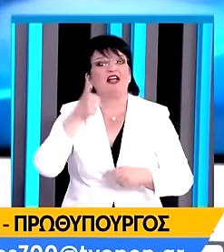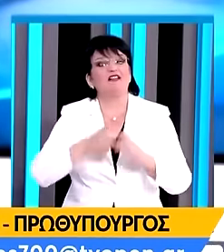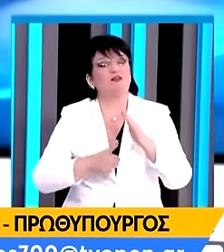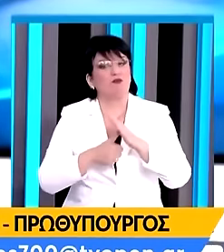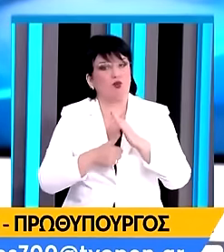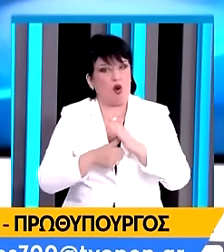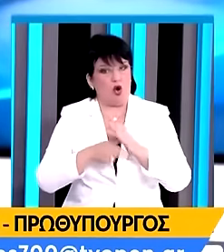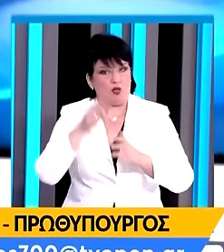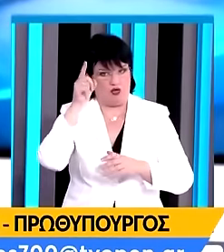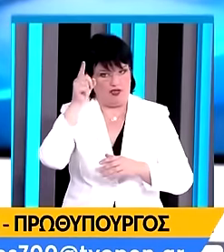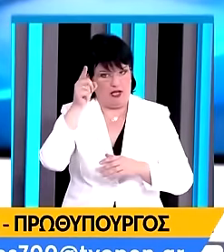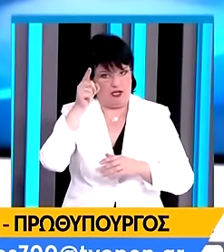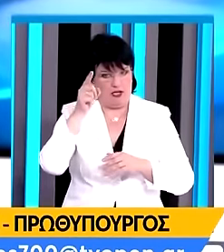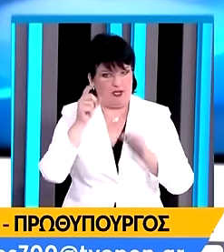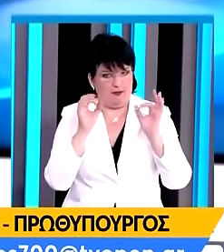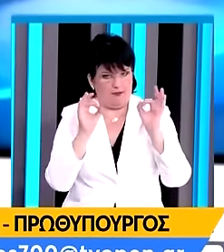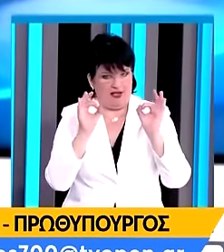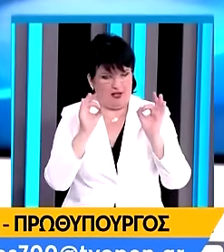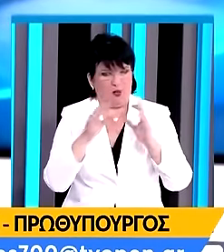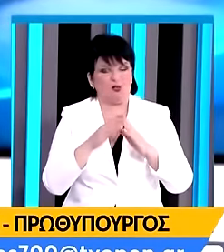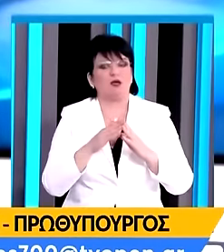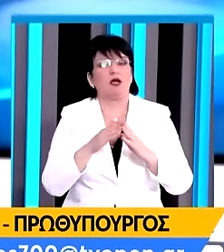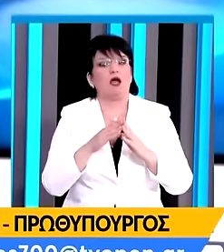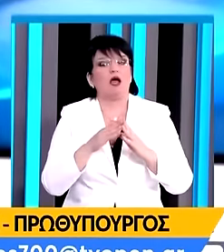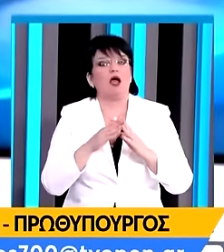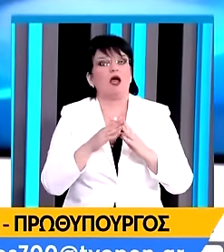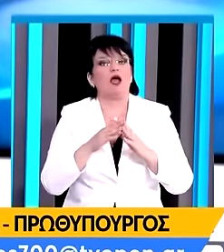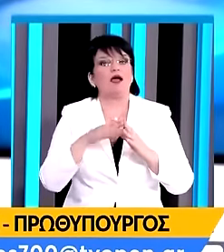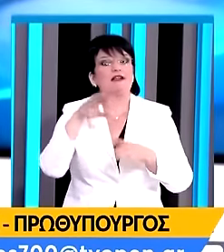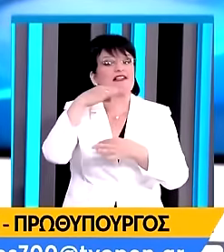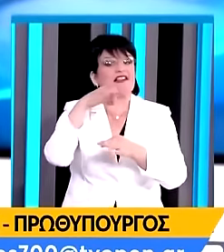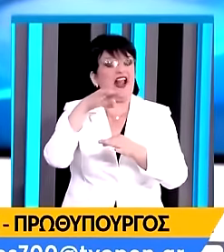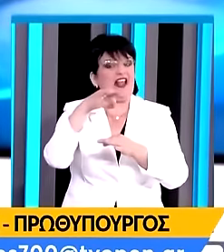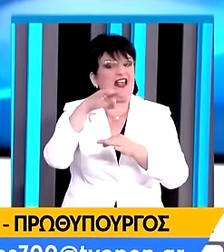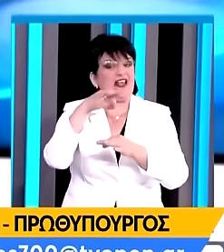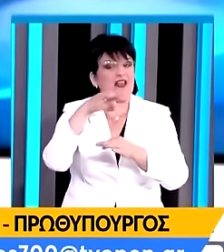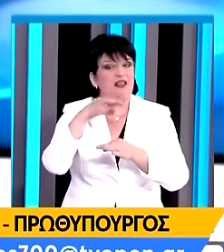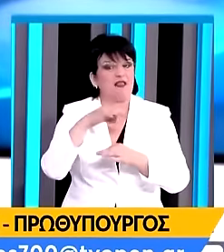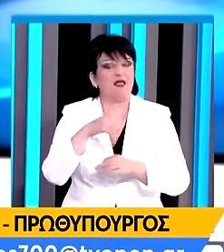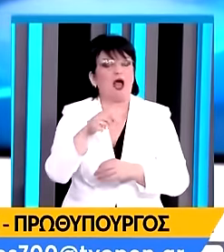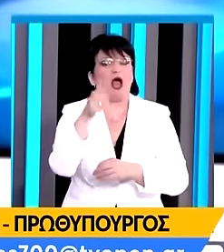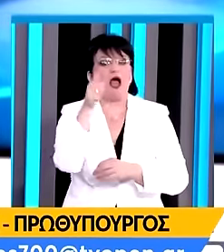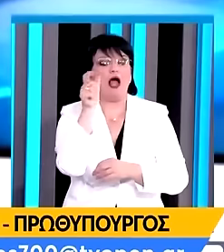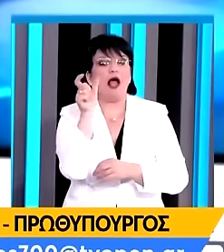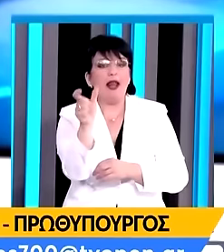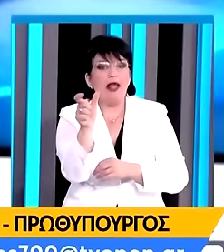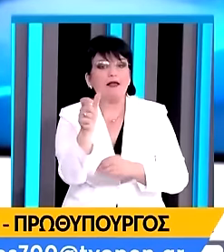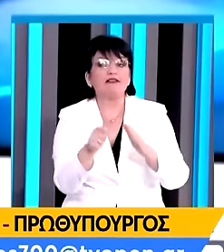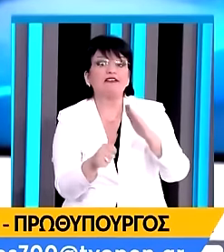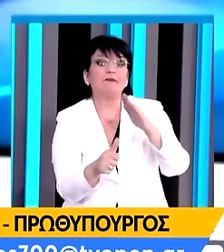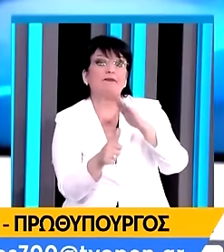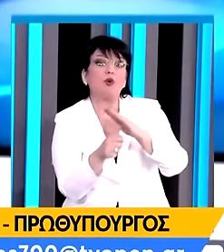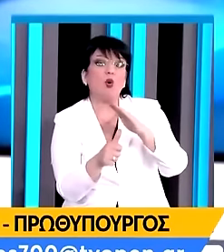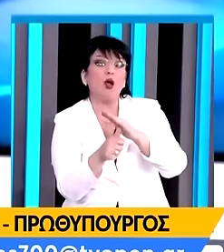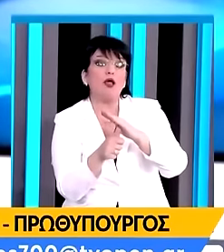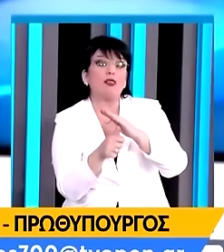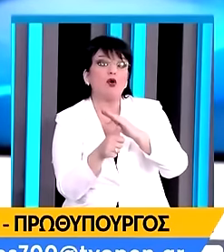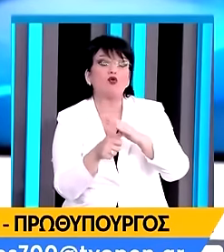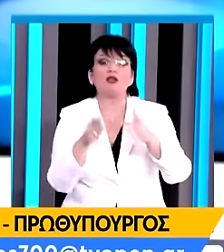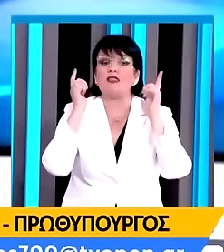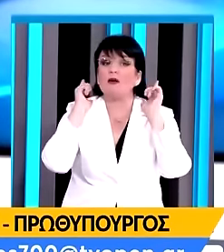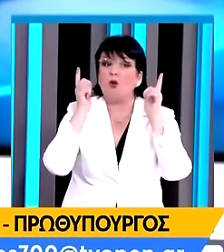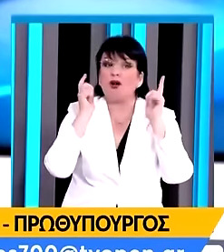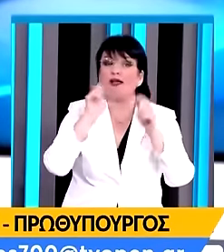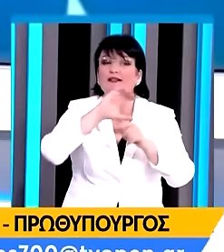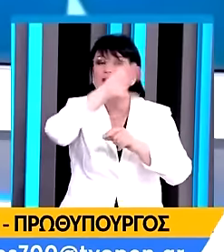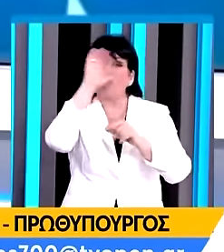χώρας, η νεοεκλεγήσα πρόεδρος, στην επίσημη ιστοσελίδα της Προεδρίας λέει και το πρόεδρος. Δεν βάζει καν δίπλα το Δημοκρατία. Νομίζω ότι